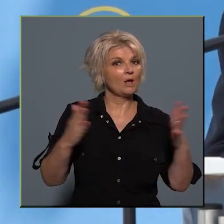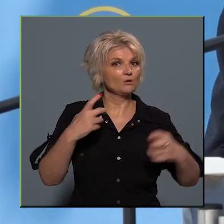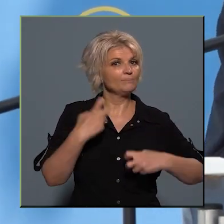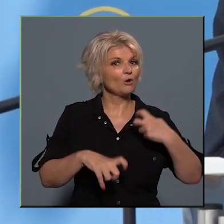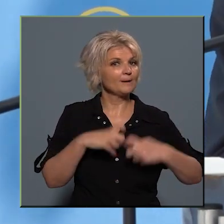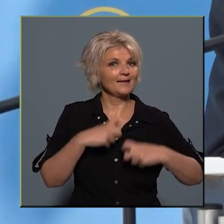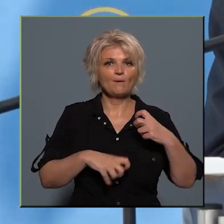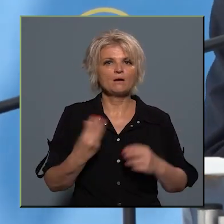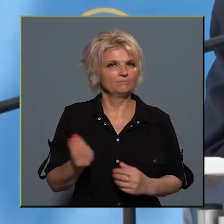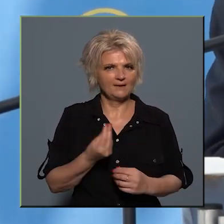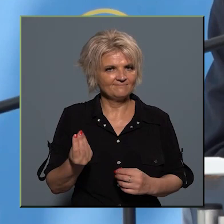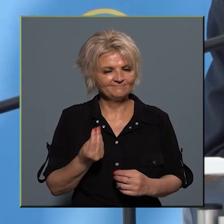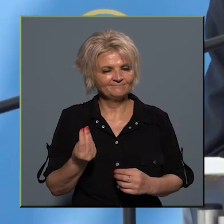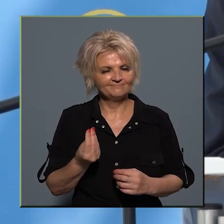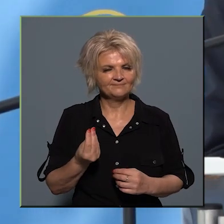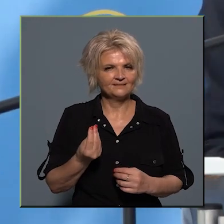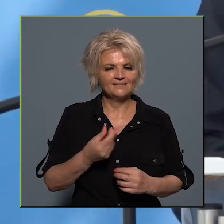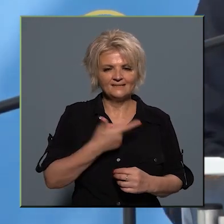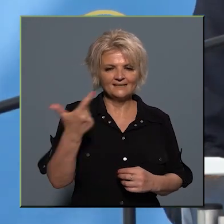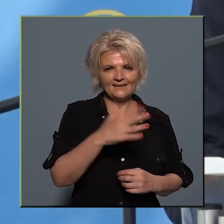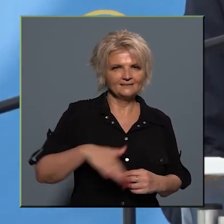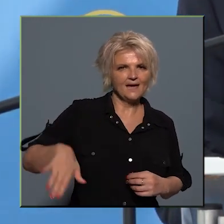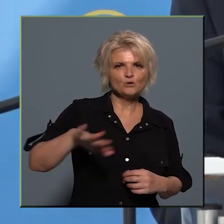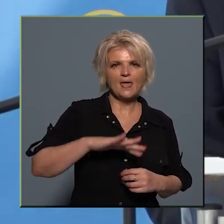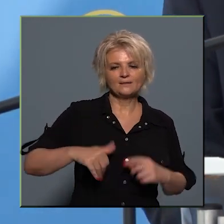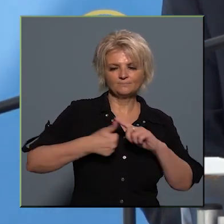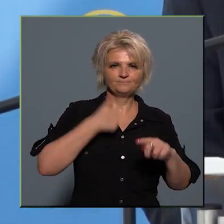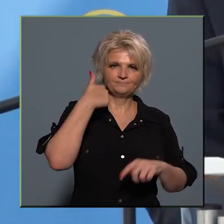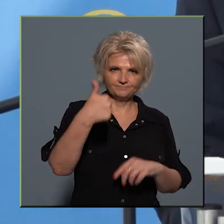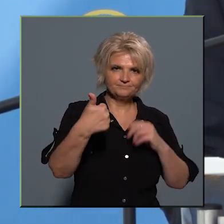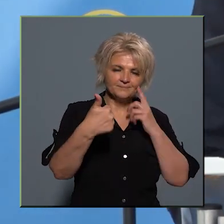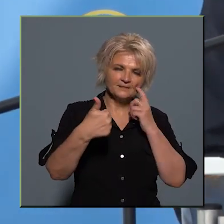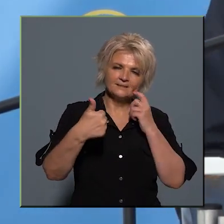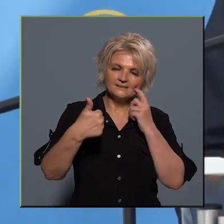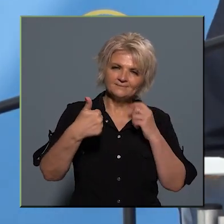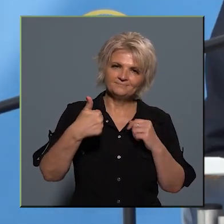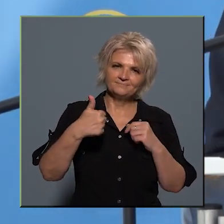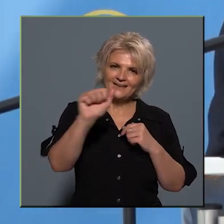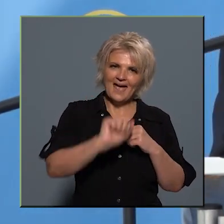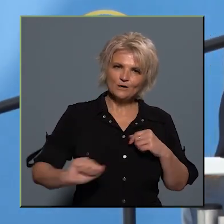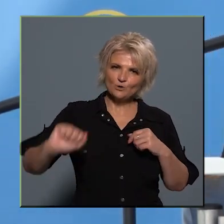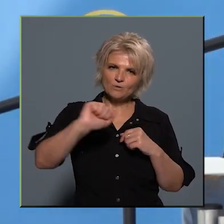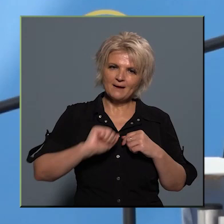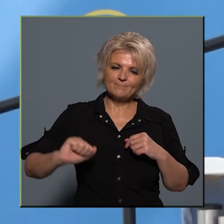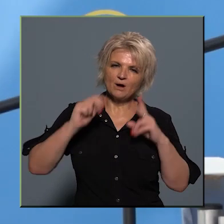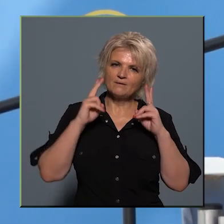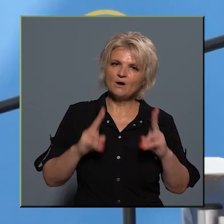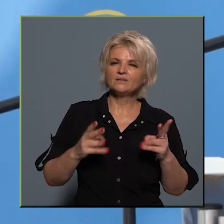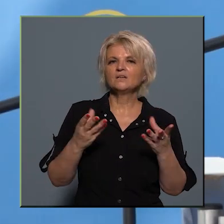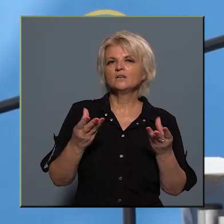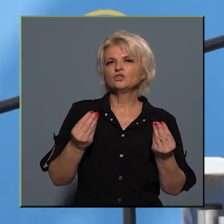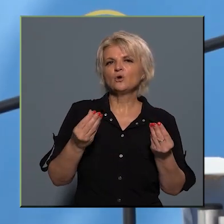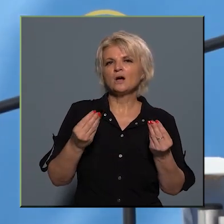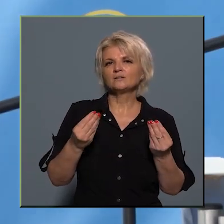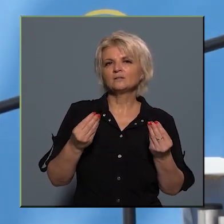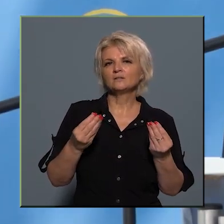jelen pillanatban mi két területen látjuk. Az egyik az, hogy Európában rendkívül sokat